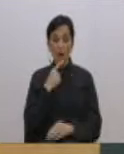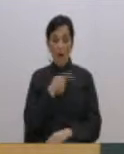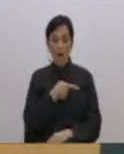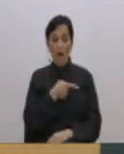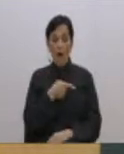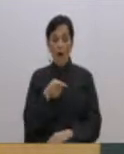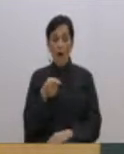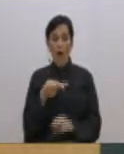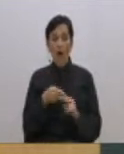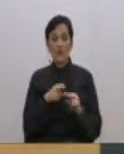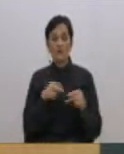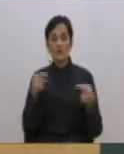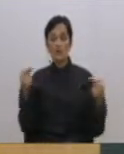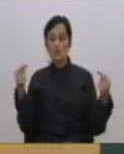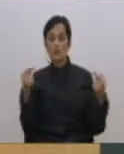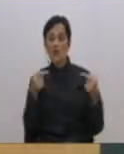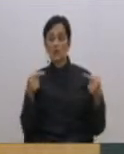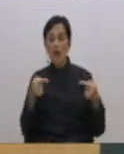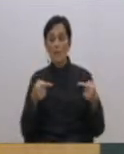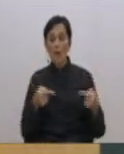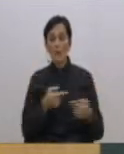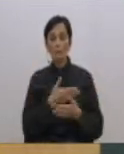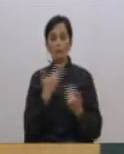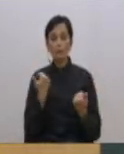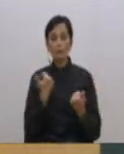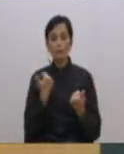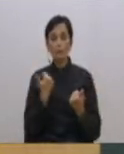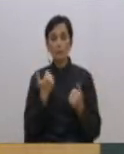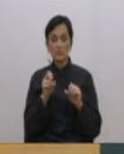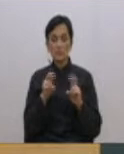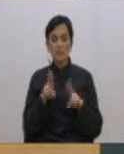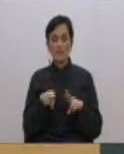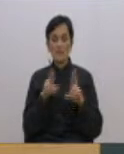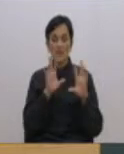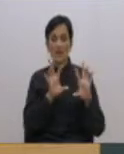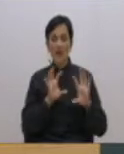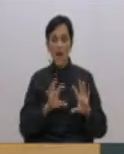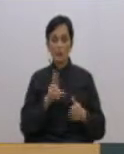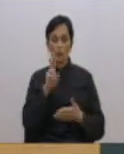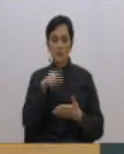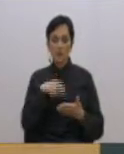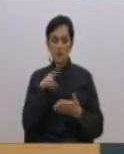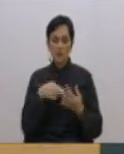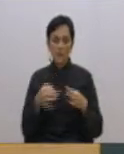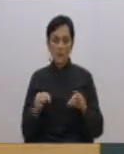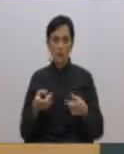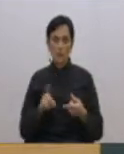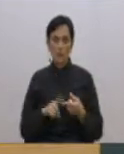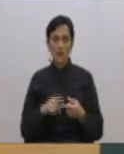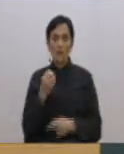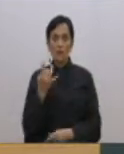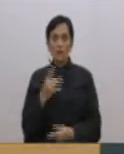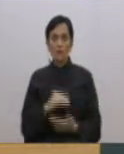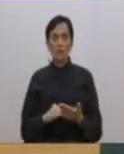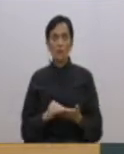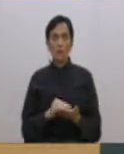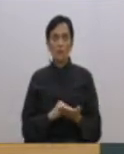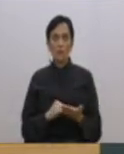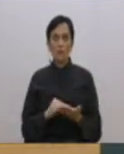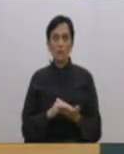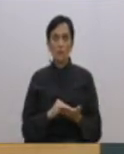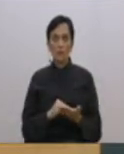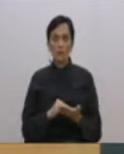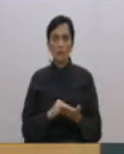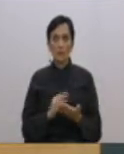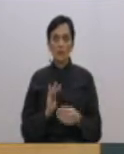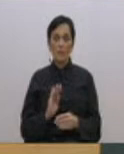va misobași, armosulico, am specialul canon, tan, licenzie, ce da, ne vor trebui și să fie. Chide verte lume ure. Ara vitali,